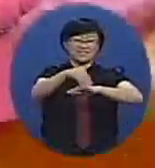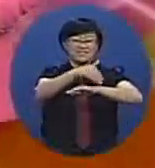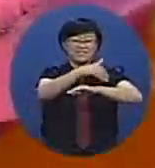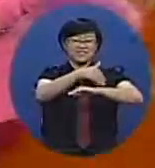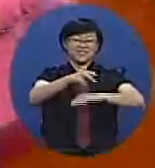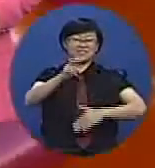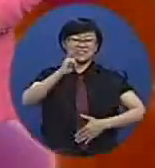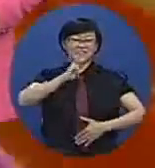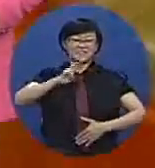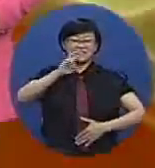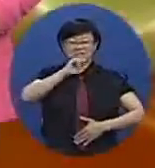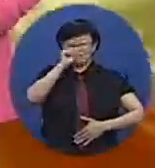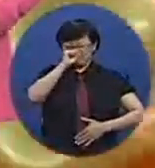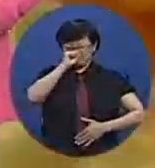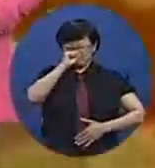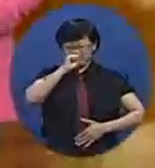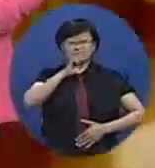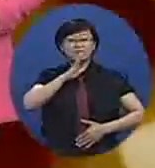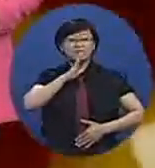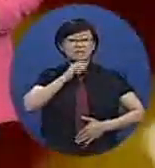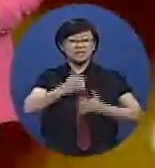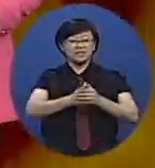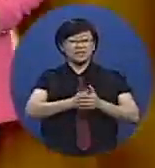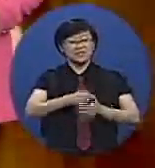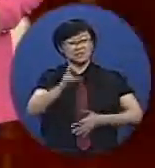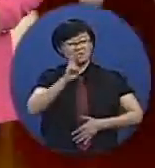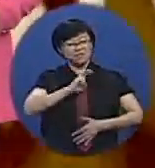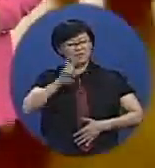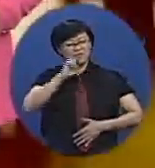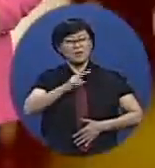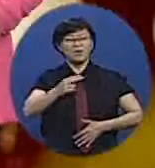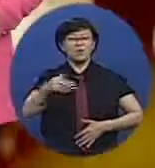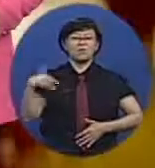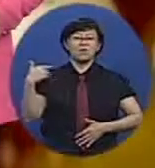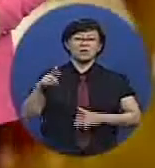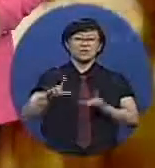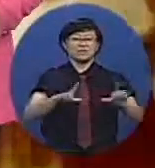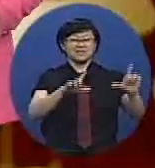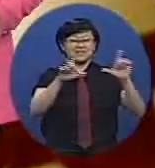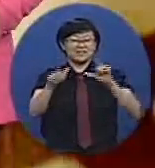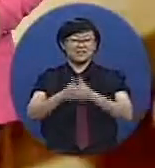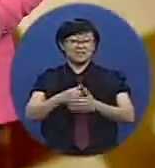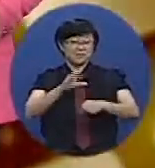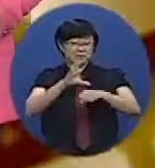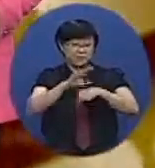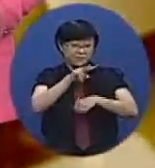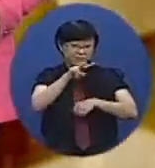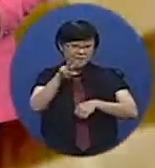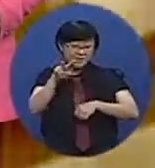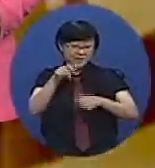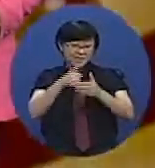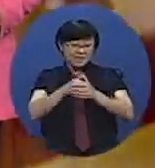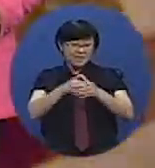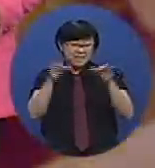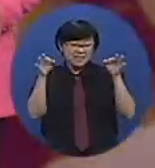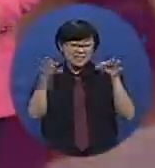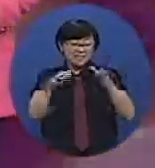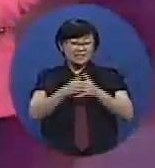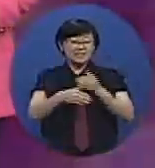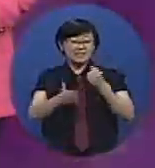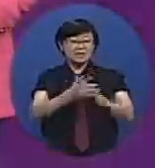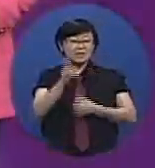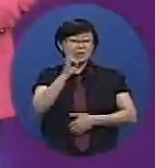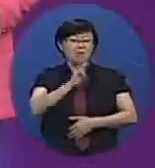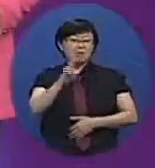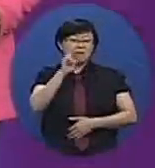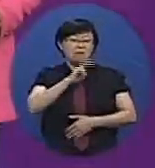엄청 음악은 좋아하는데. 네. 네. 유행가를 안 하고 살았어요. 네. 그래갖고는 이제 이 방송을 본 지 얼마 안 된 뒤 그 예. 노래가